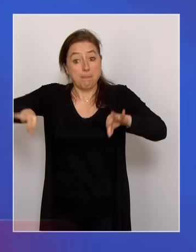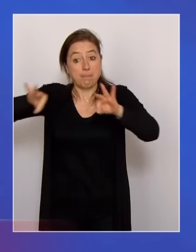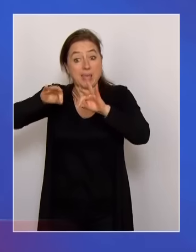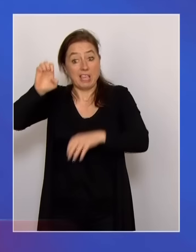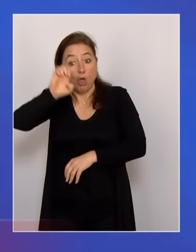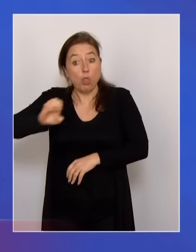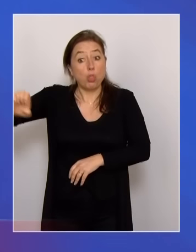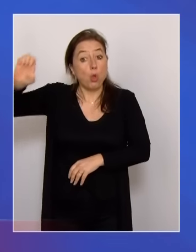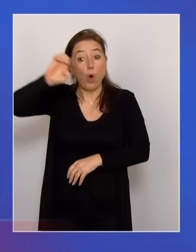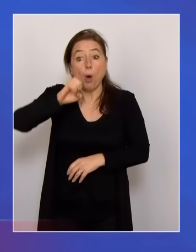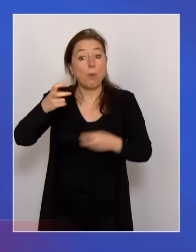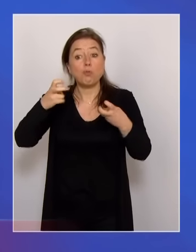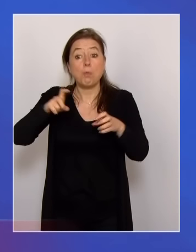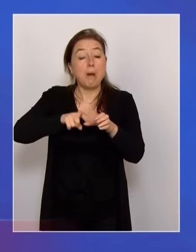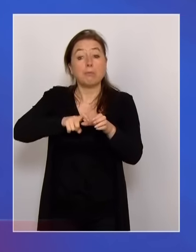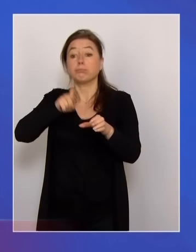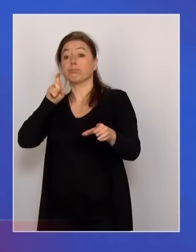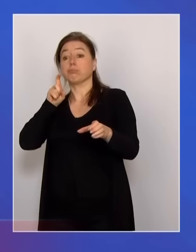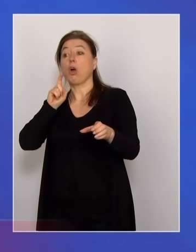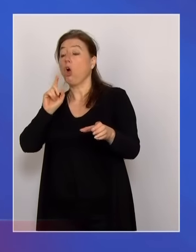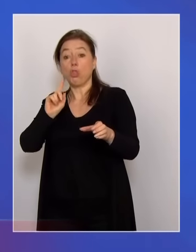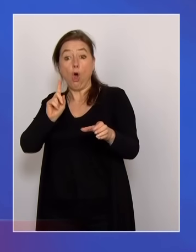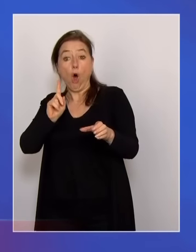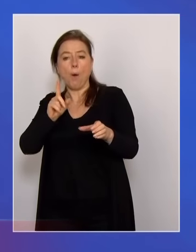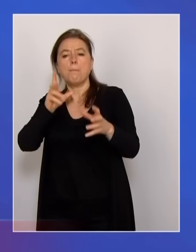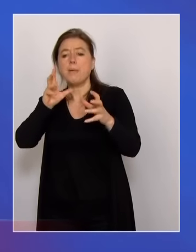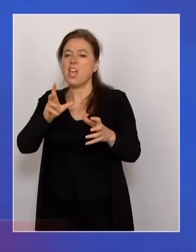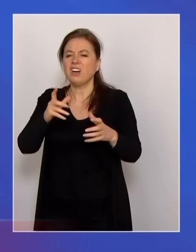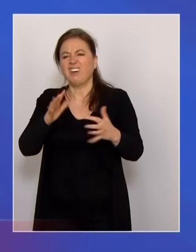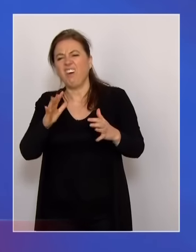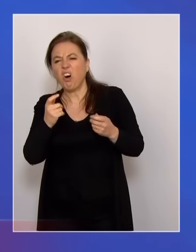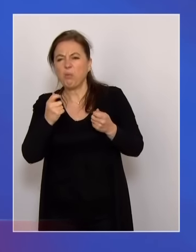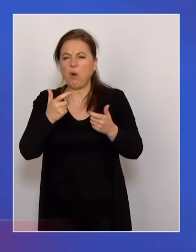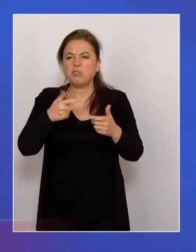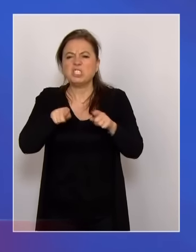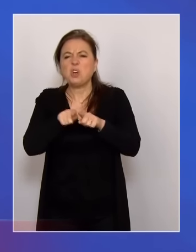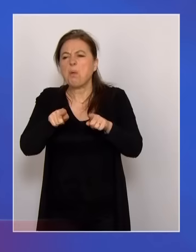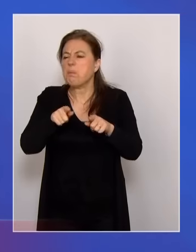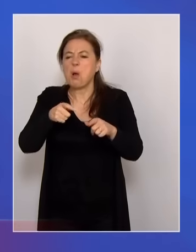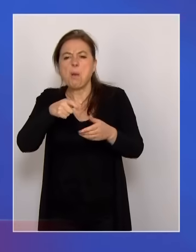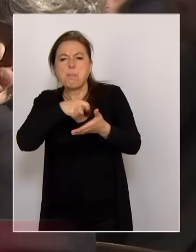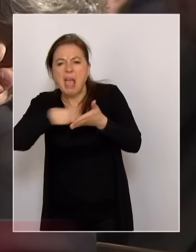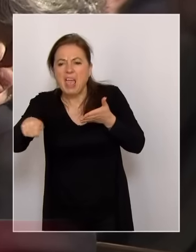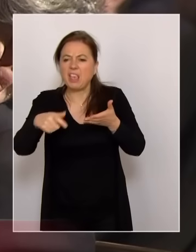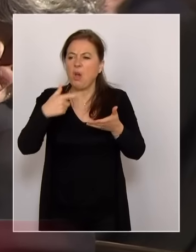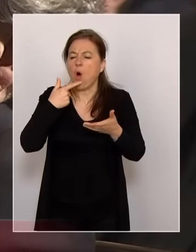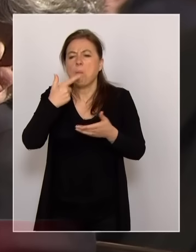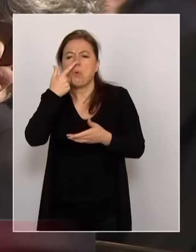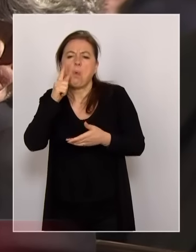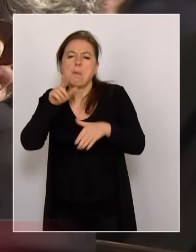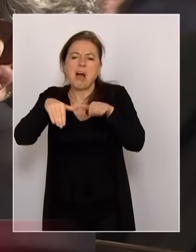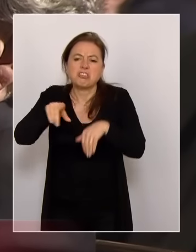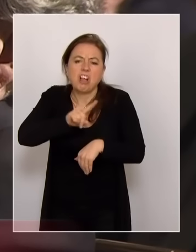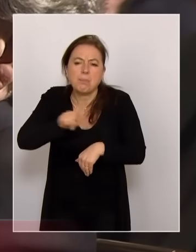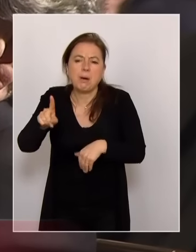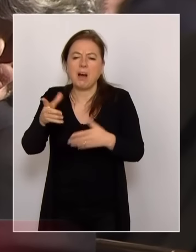copropriété de ne plus investir de ne plus payer le loyer et ils disent ça va marcher et le risque c'est que tous les autres